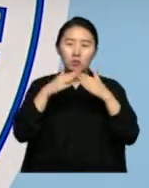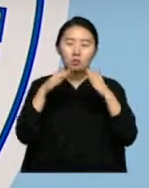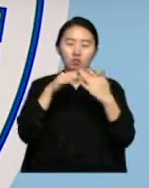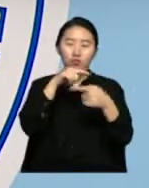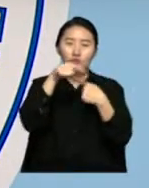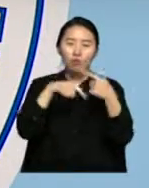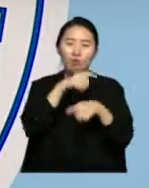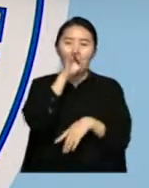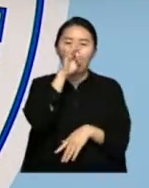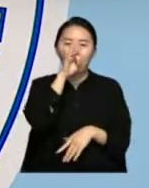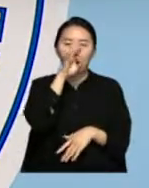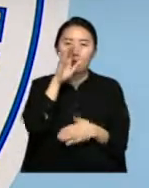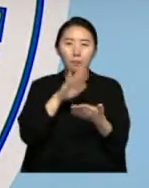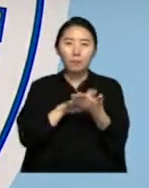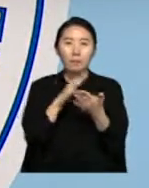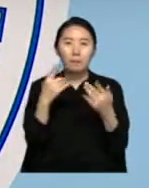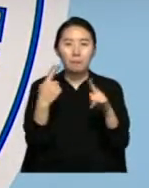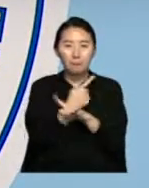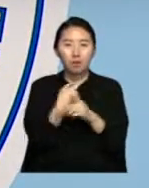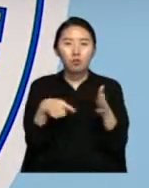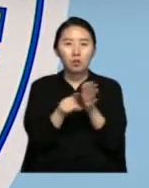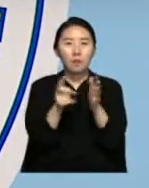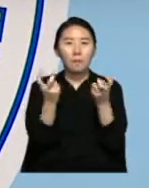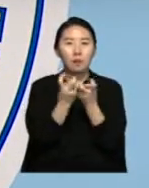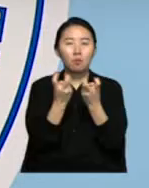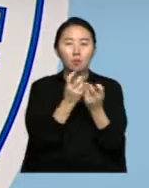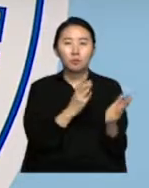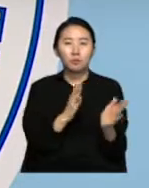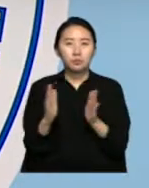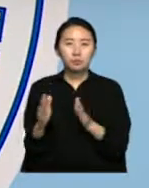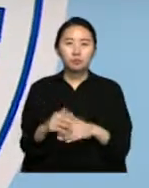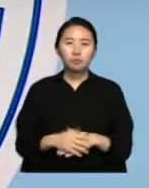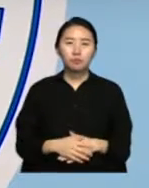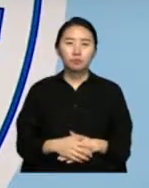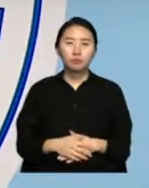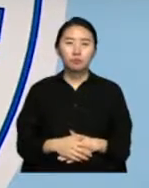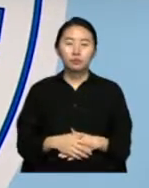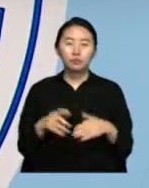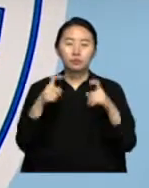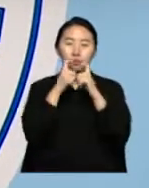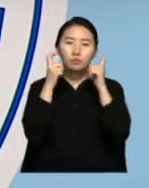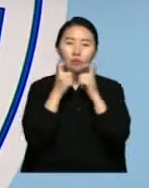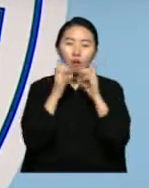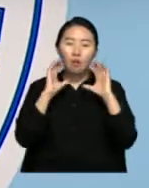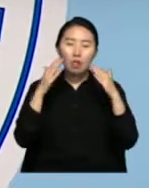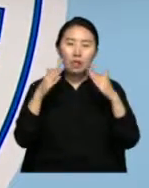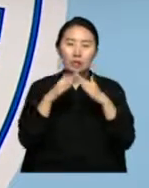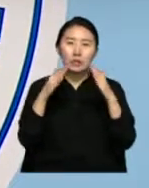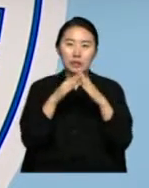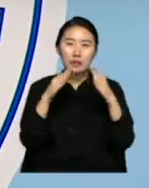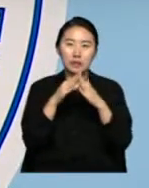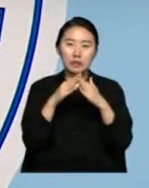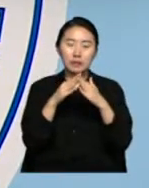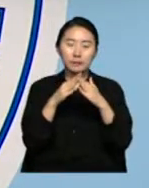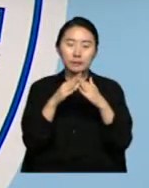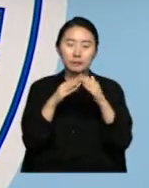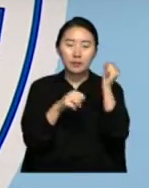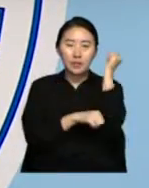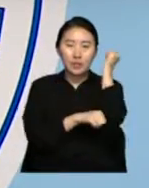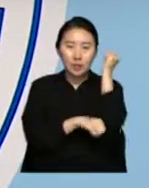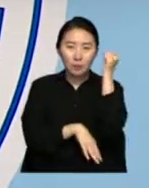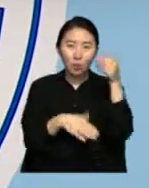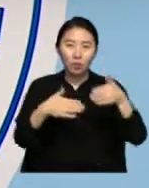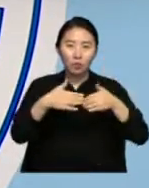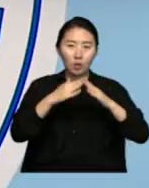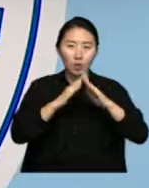것을 개선하기 위한 대책 마련에 그동안 노력해왔습니다. 사립유치원의 건약 이념을 기본으로 하면서